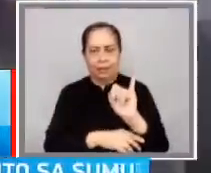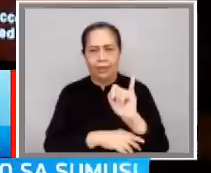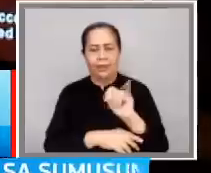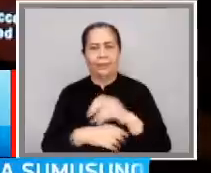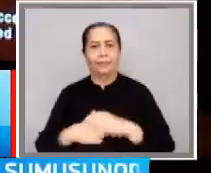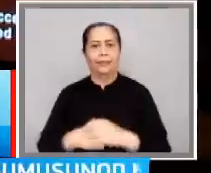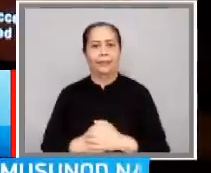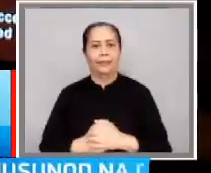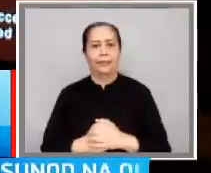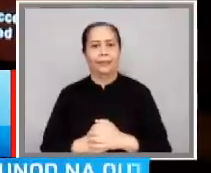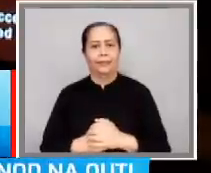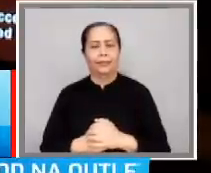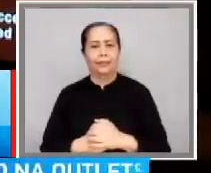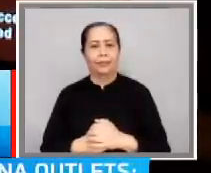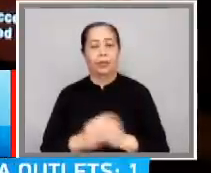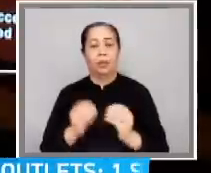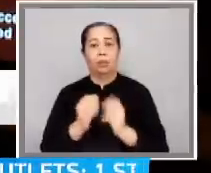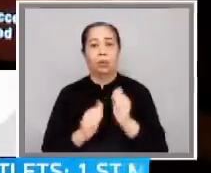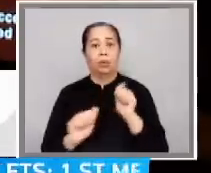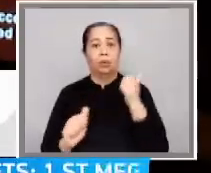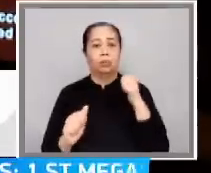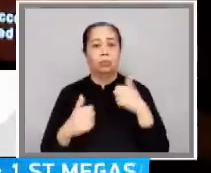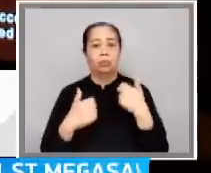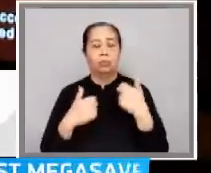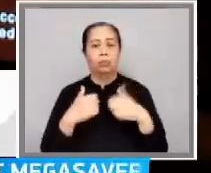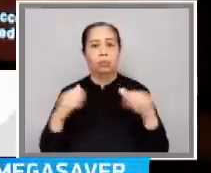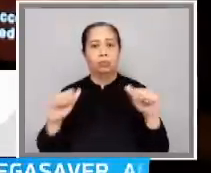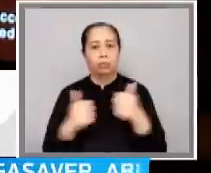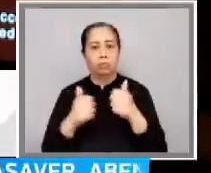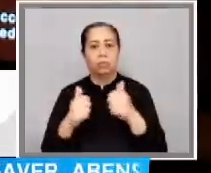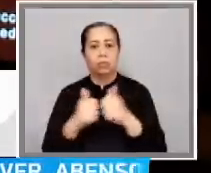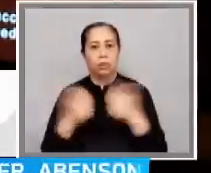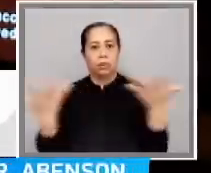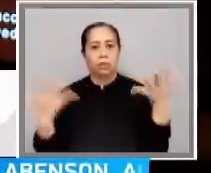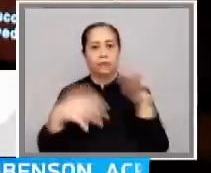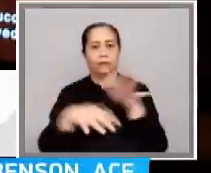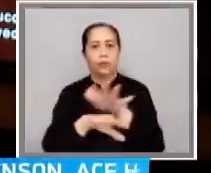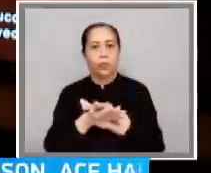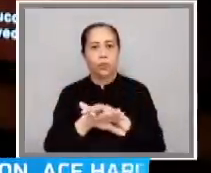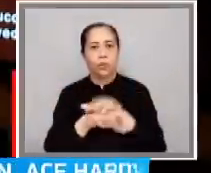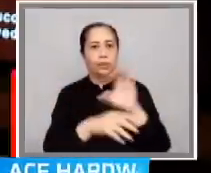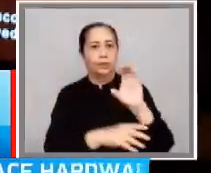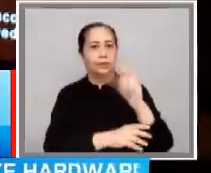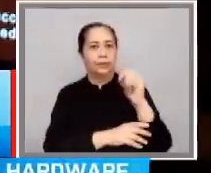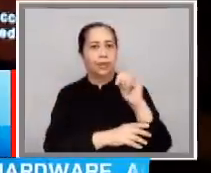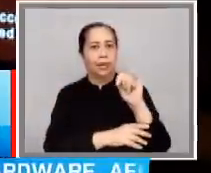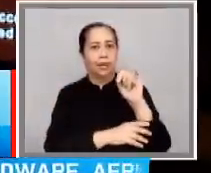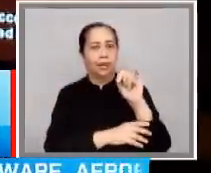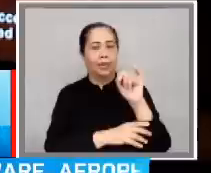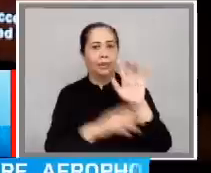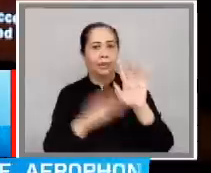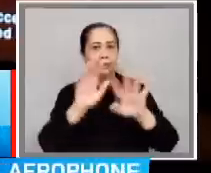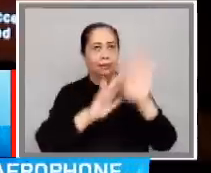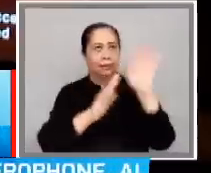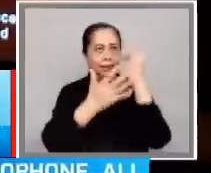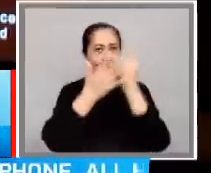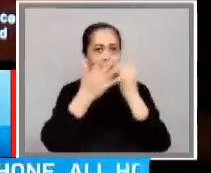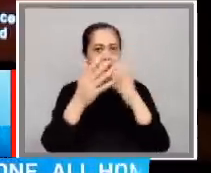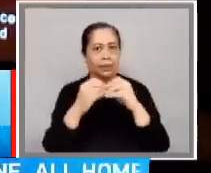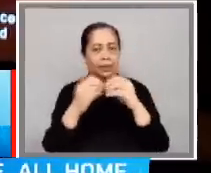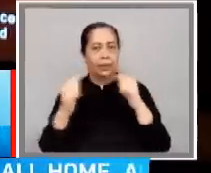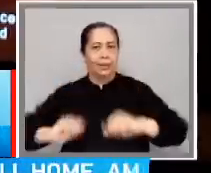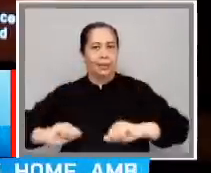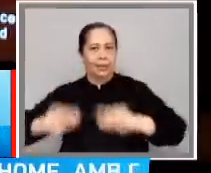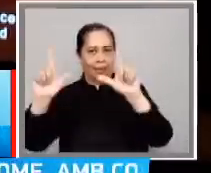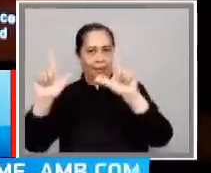CGI. The most challenging part probably is the fusion of the CGI with the live. Because I know I can handle